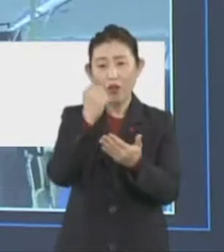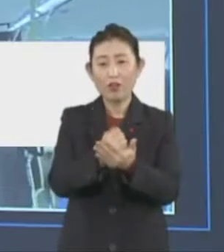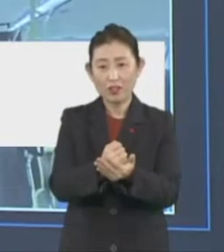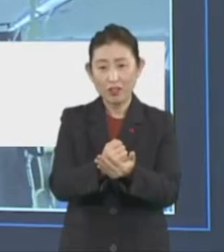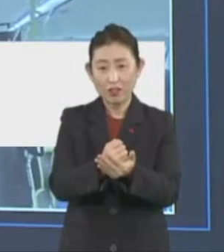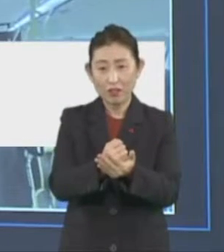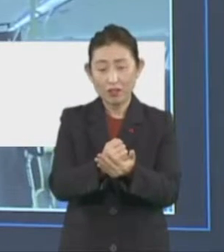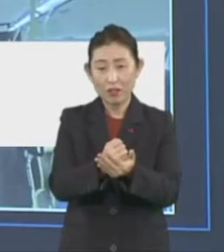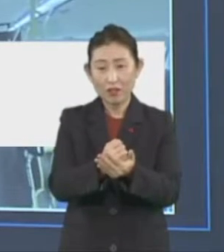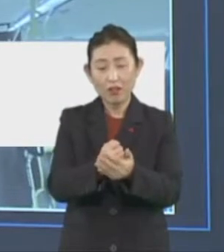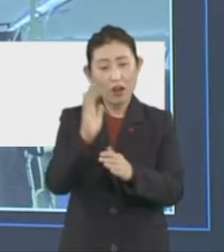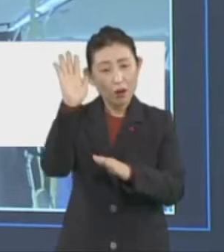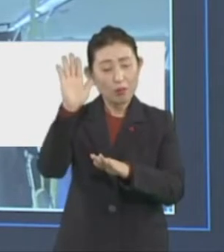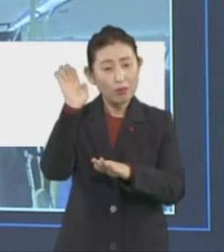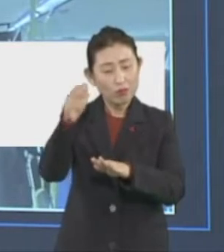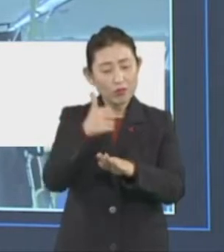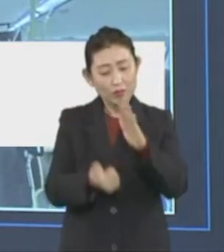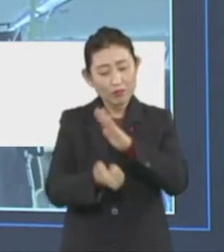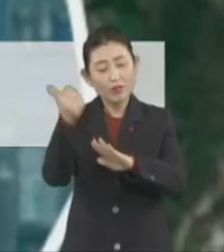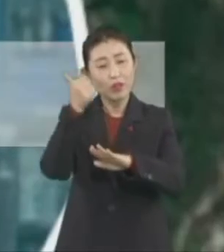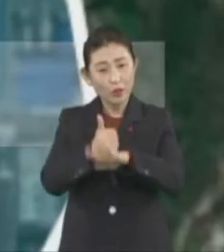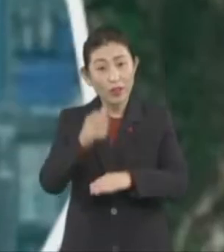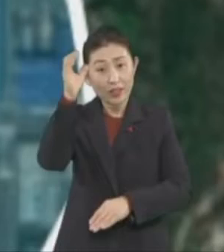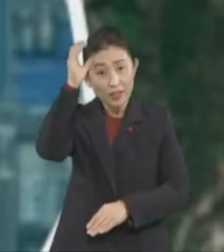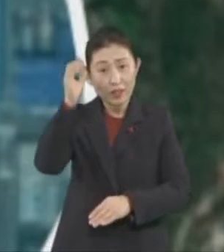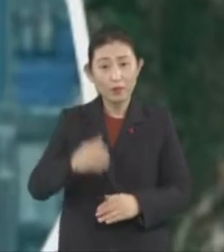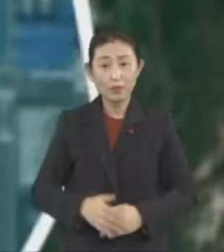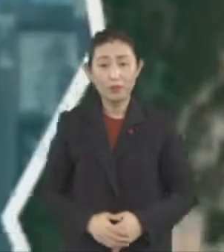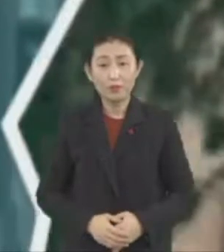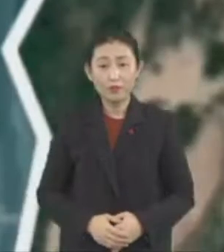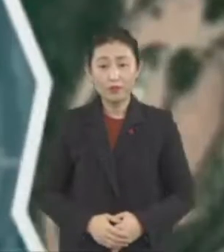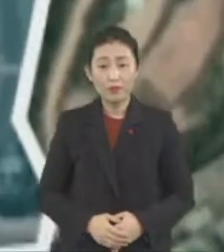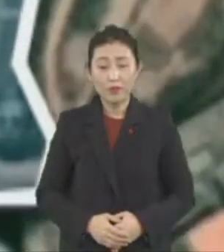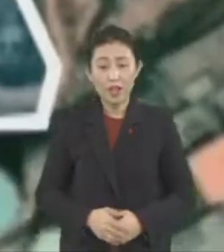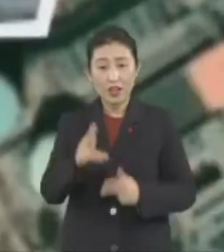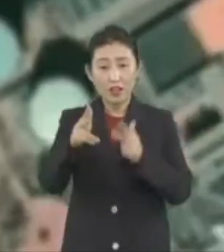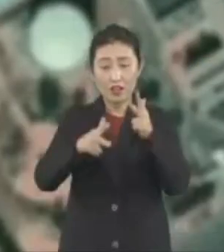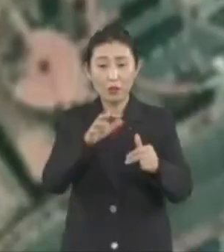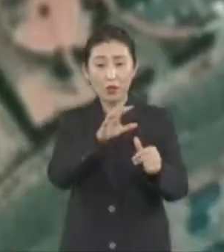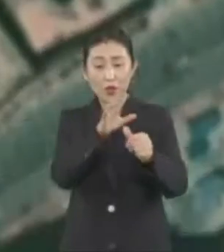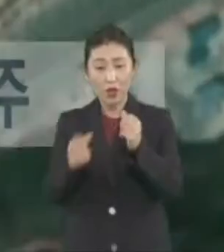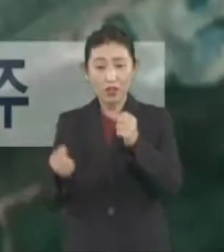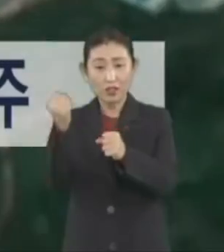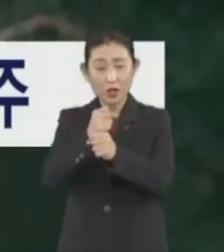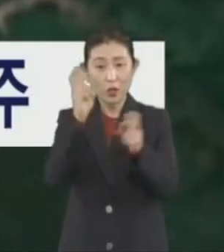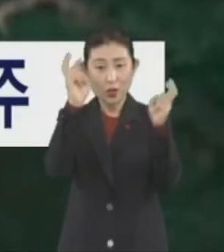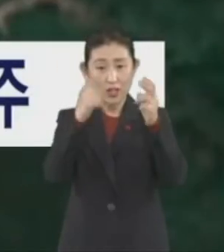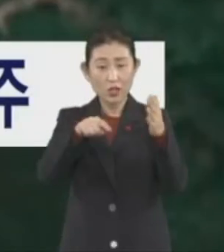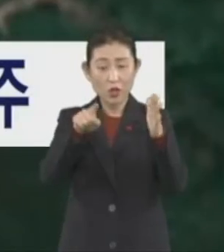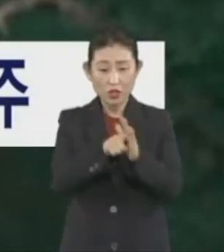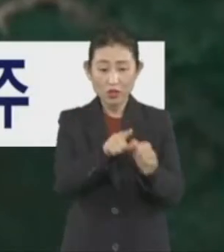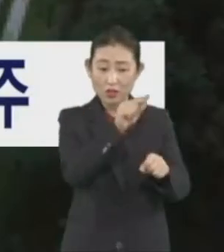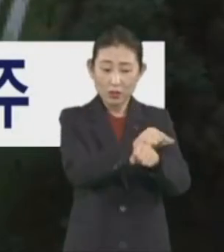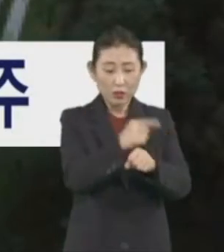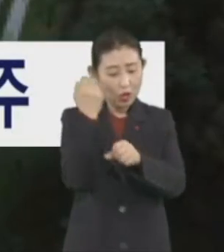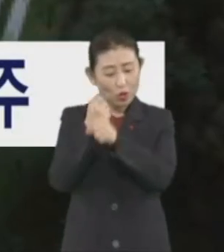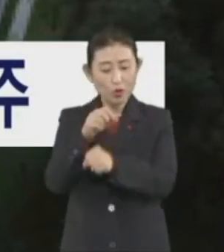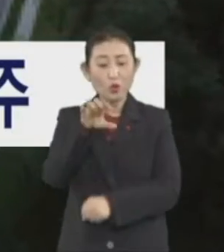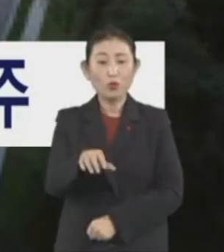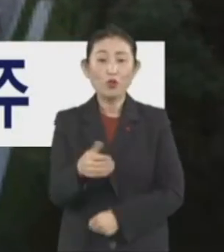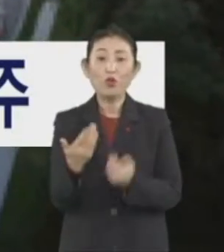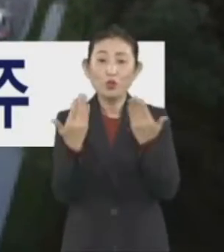큰 성과를 거둘 것으로 기대합니다. 이런 연구 성과를 사업화하는 스타트업 기업들에게 사무실과 연구소 공간을